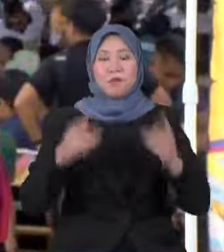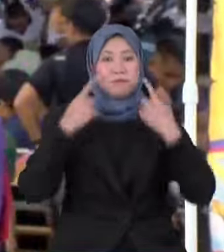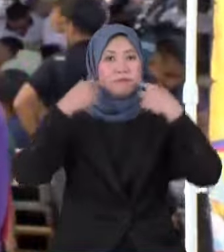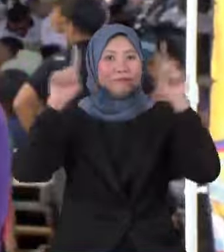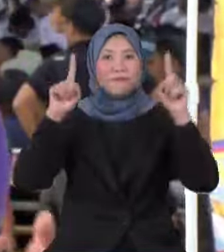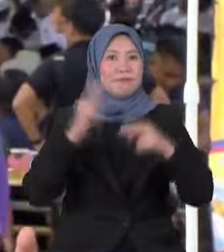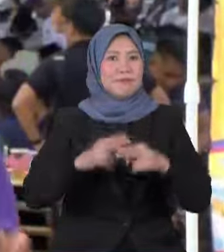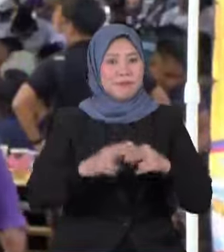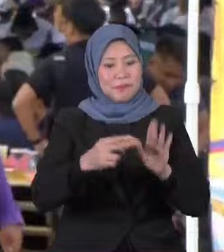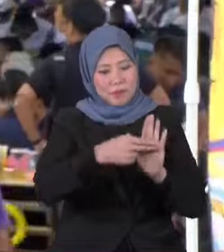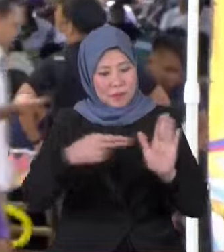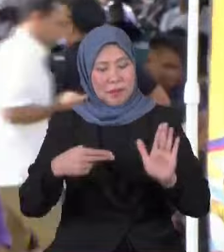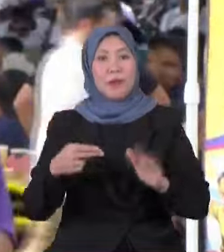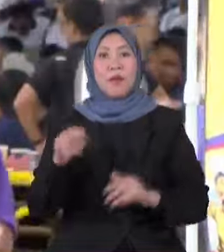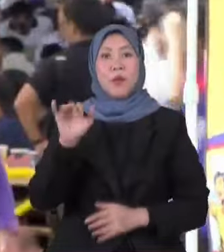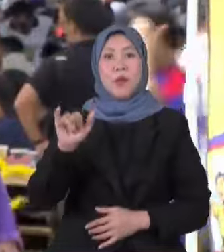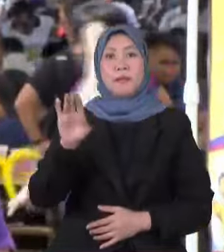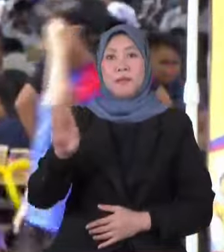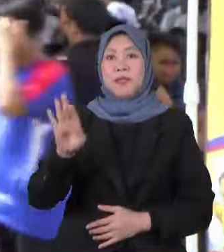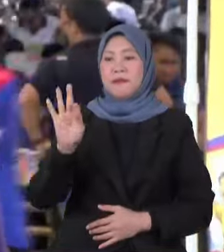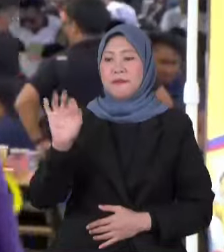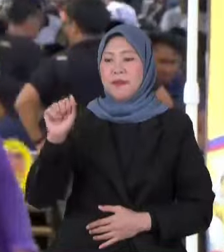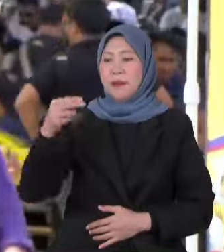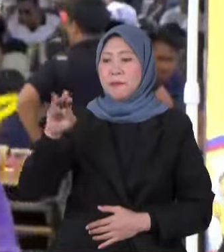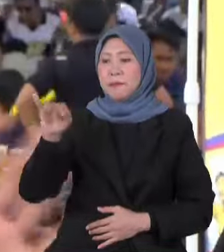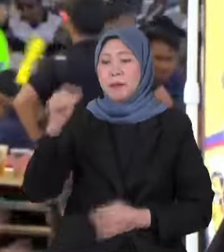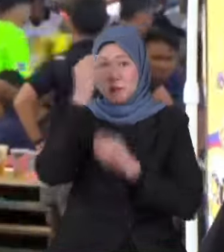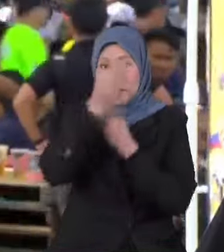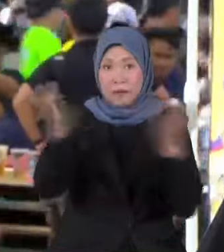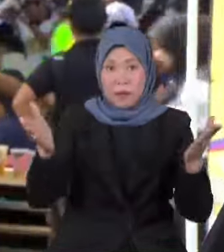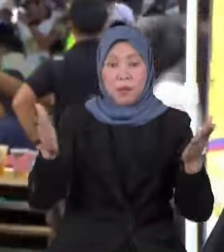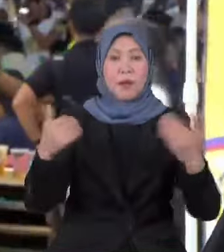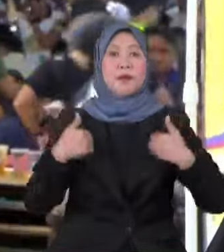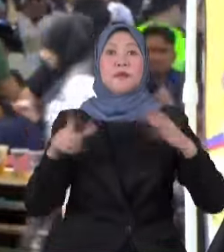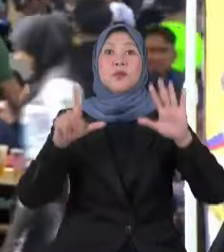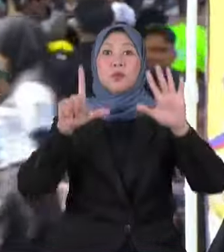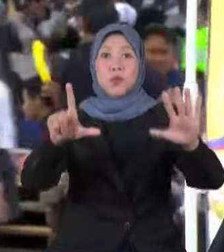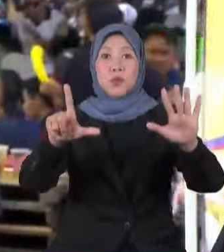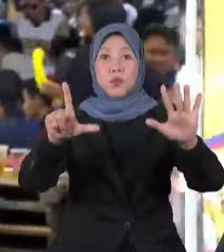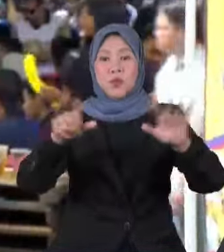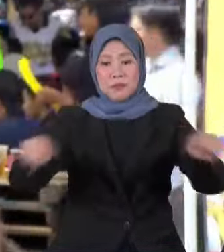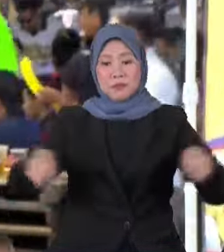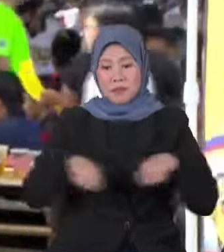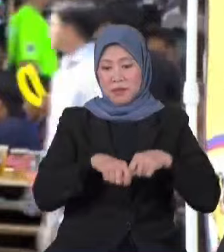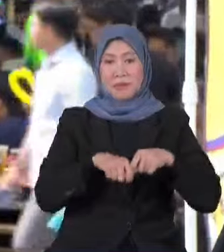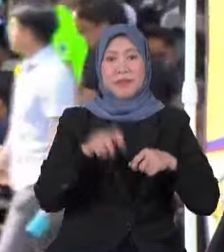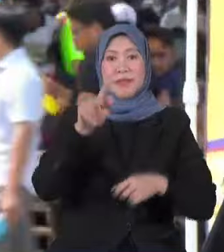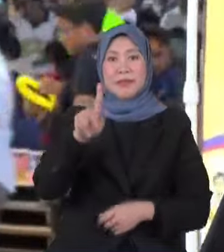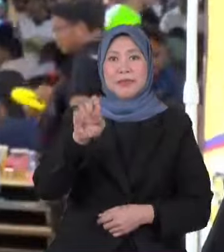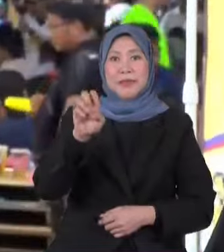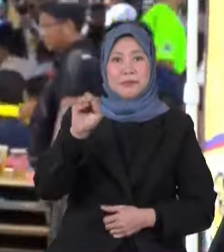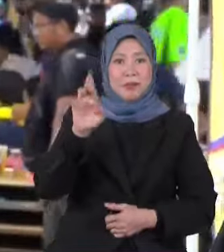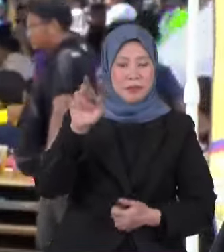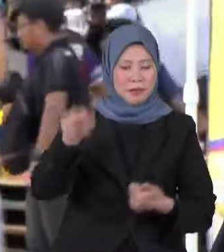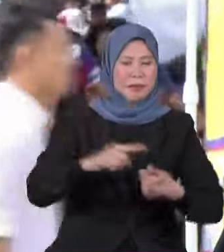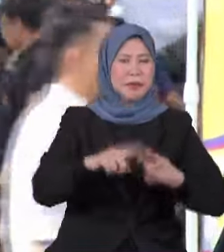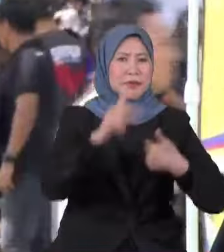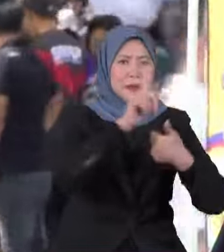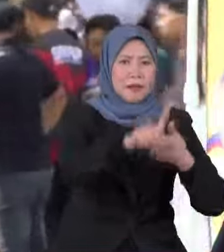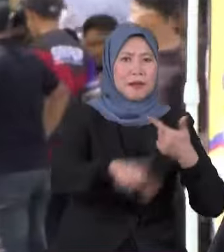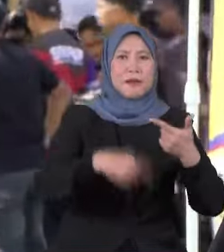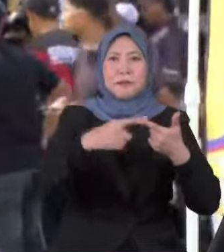Jadi apabila YB Fahmi mengumumkan bahawa tujuh, di mana tujuh lokasi yang kami bawa ke Barat Rio, KL,